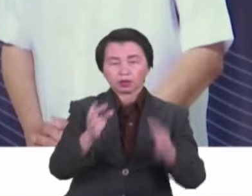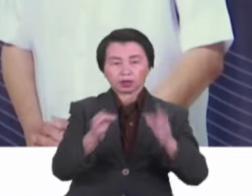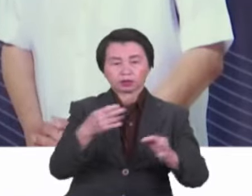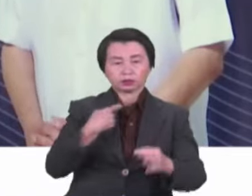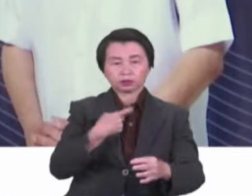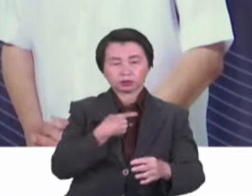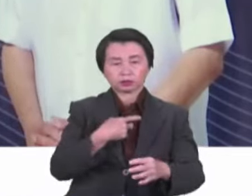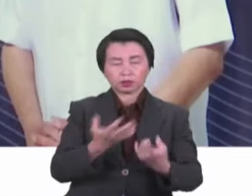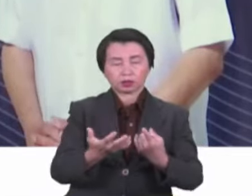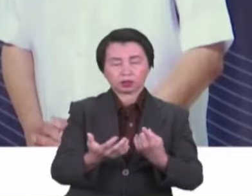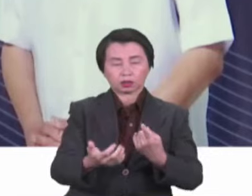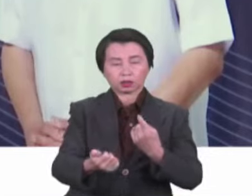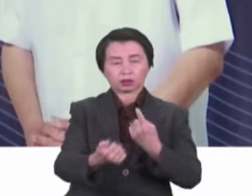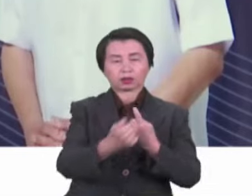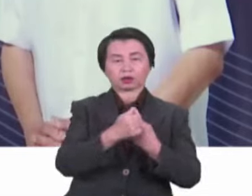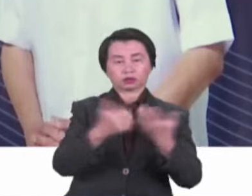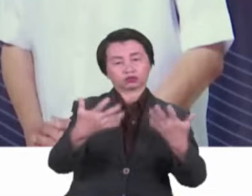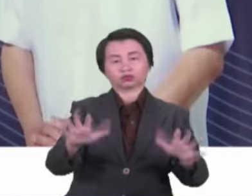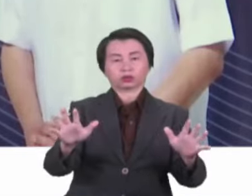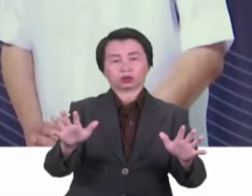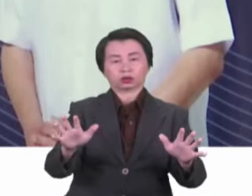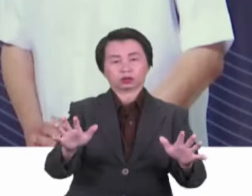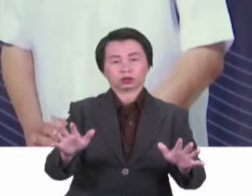kenal sekali sudah,